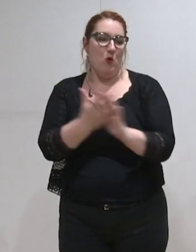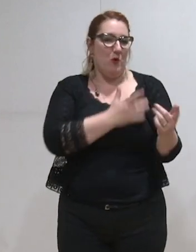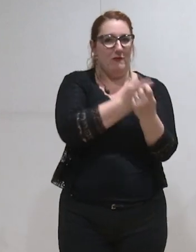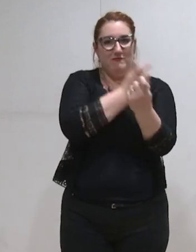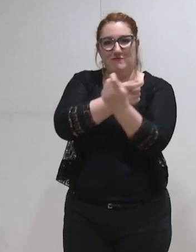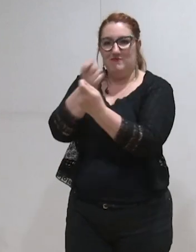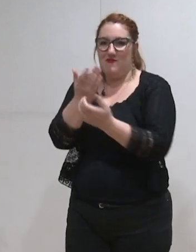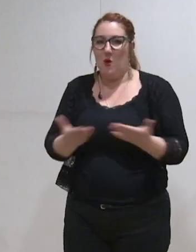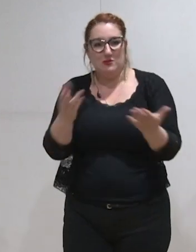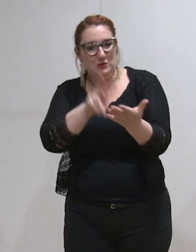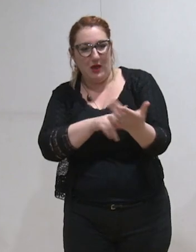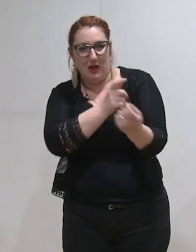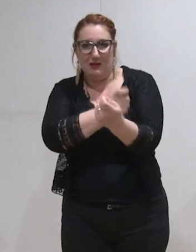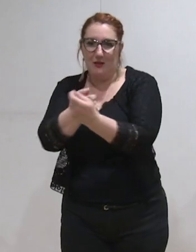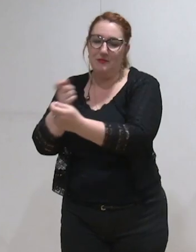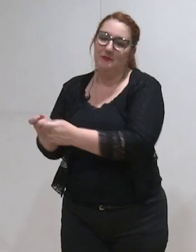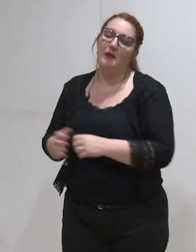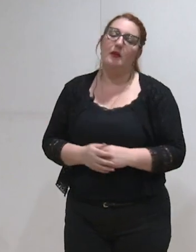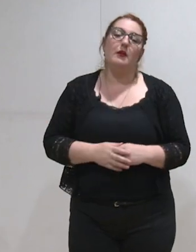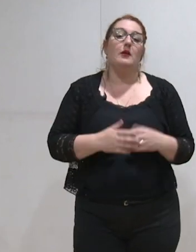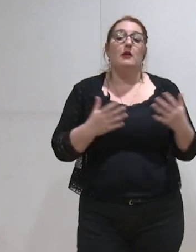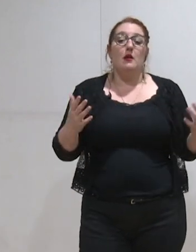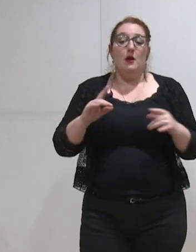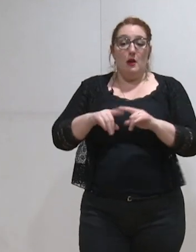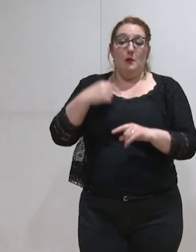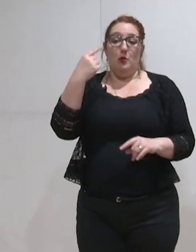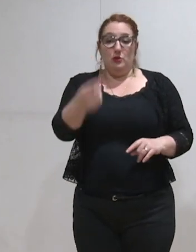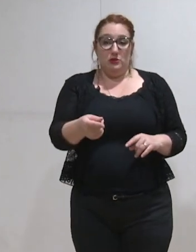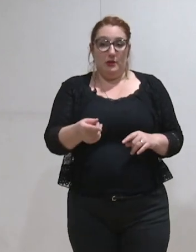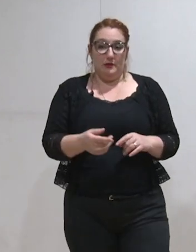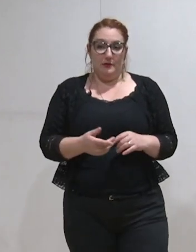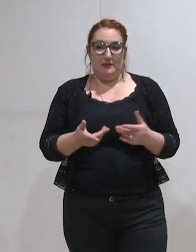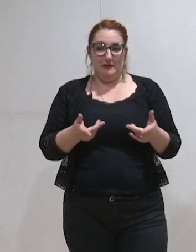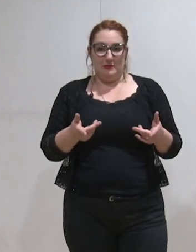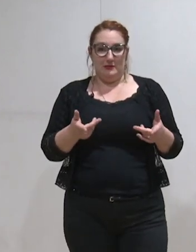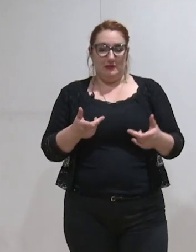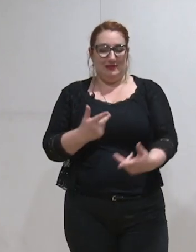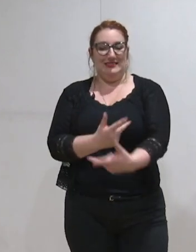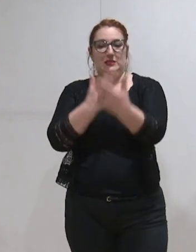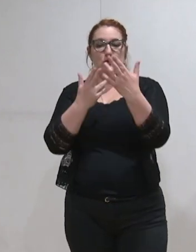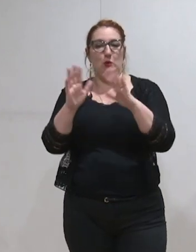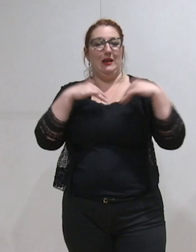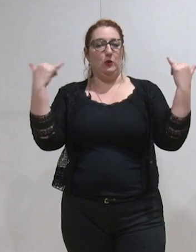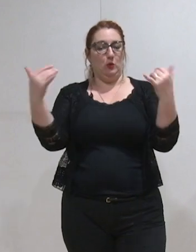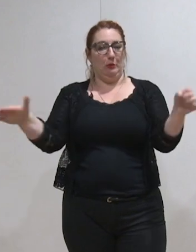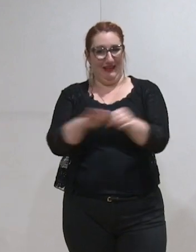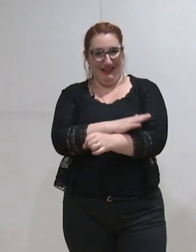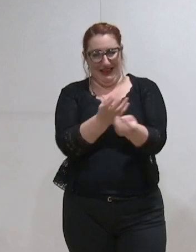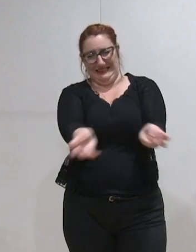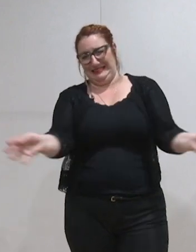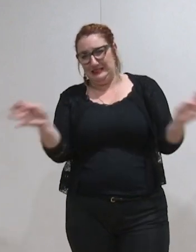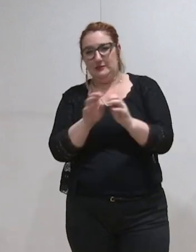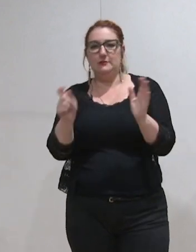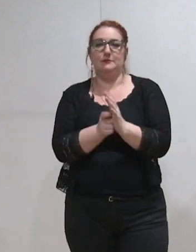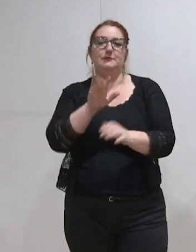différemment en leur sein la la prochaine la prochaine session donc de plainère a lieu le 5 mai au cours de